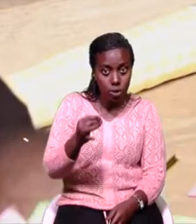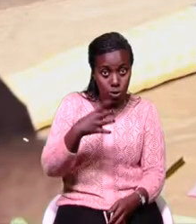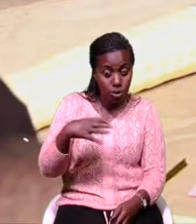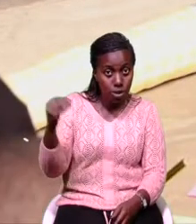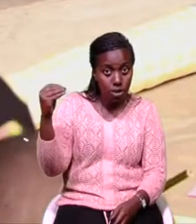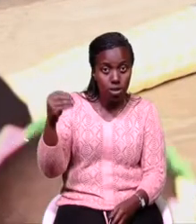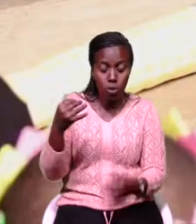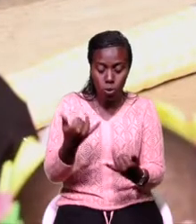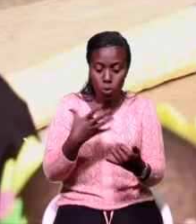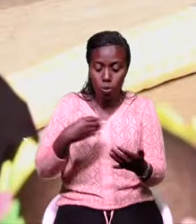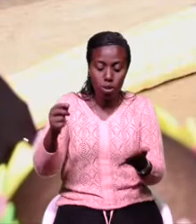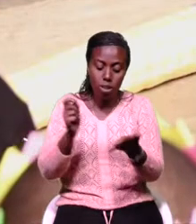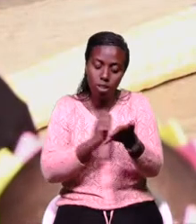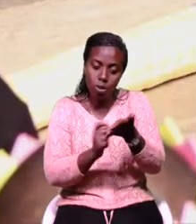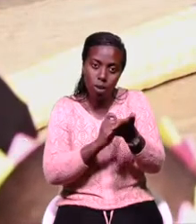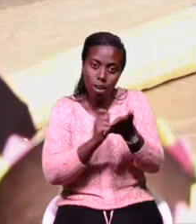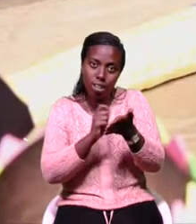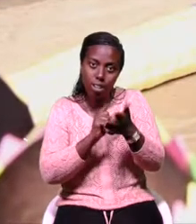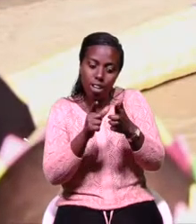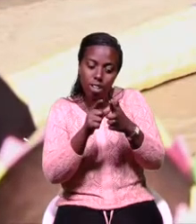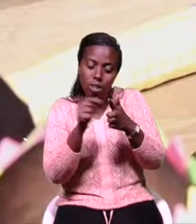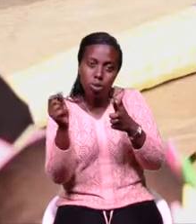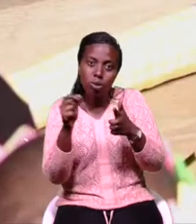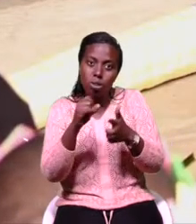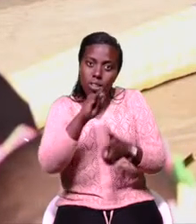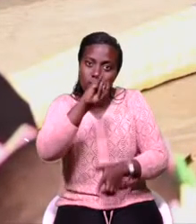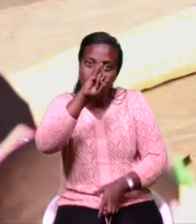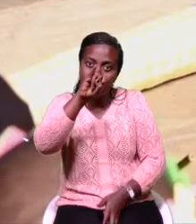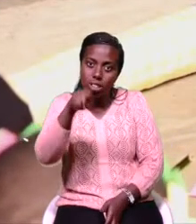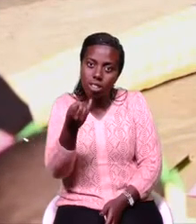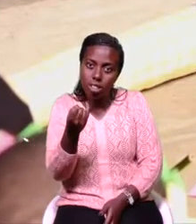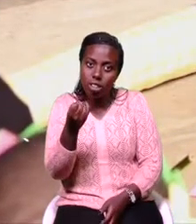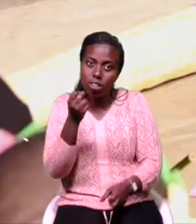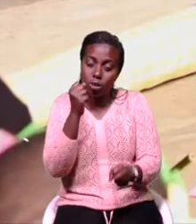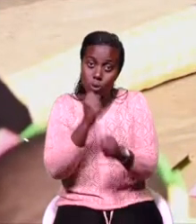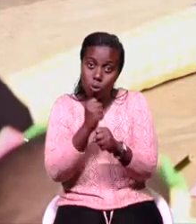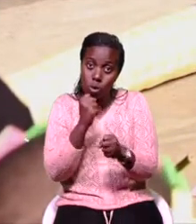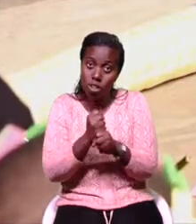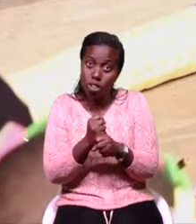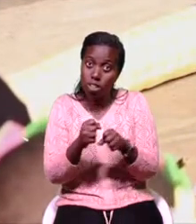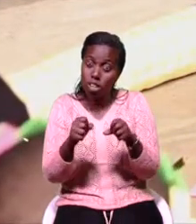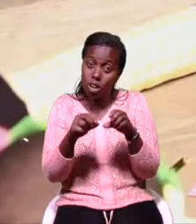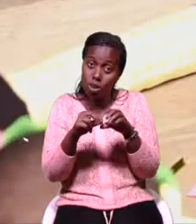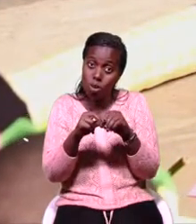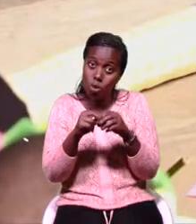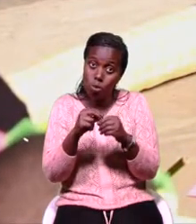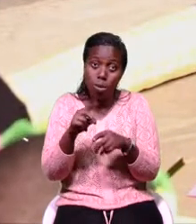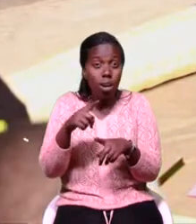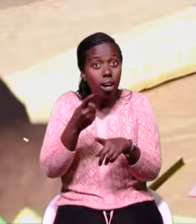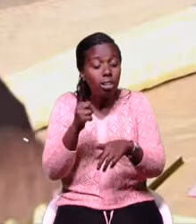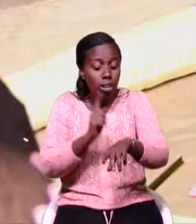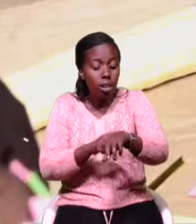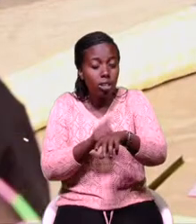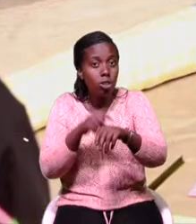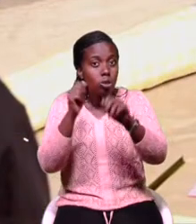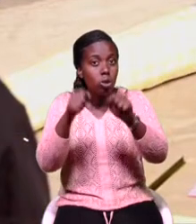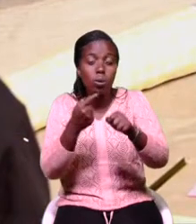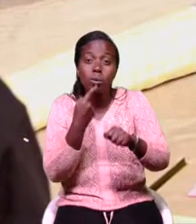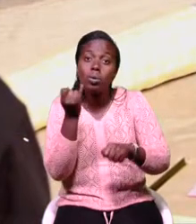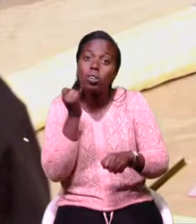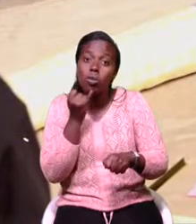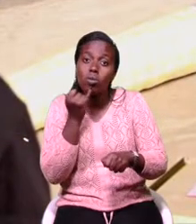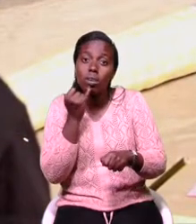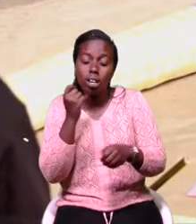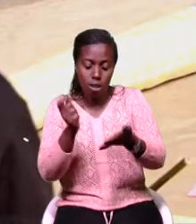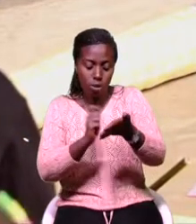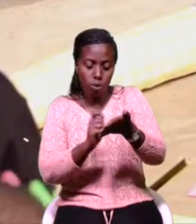tugiye kwandika inyuguti ya ja turaca umurongo cyangwa se nanone hari igihe ushobora kubwira umwana